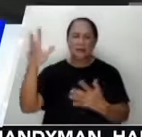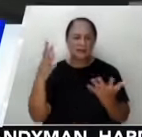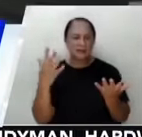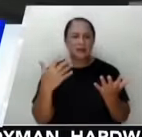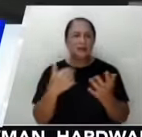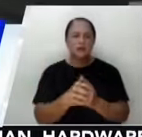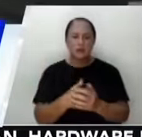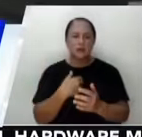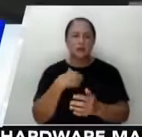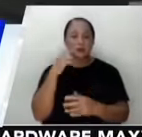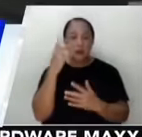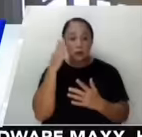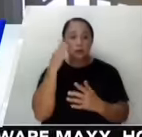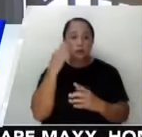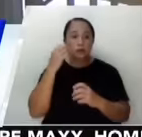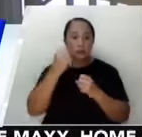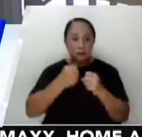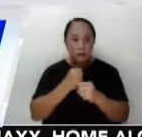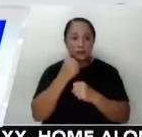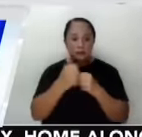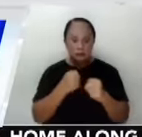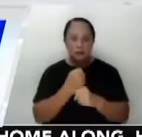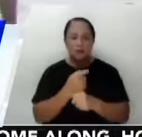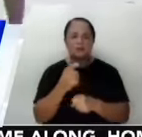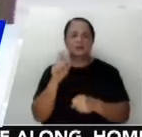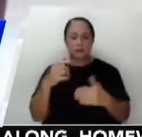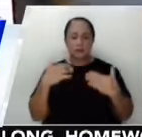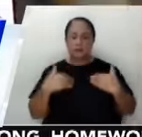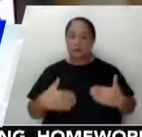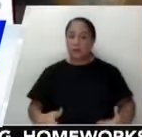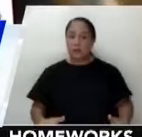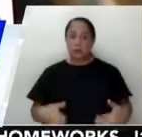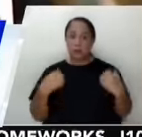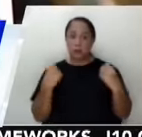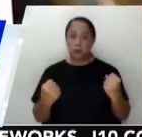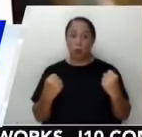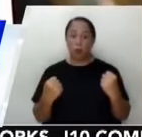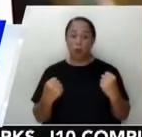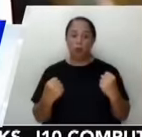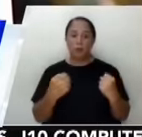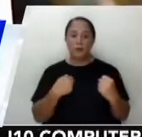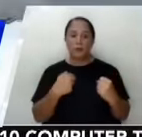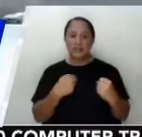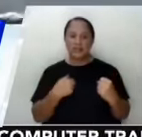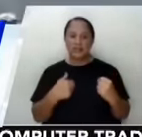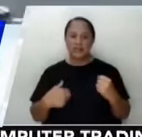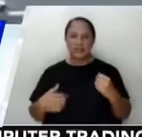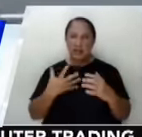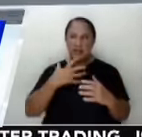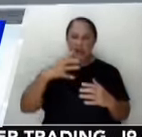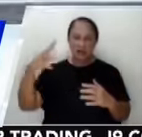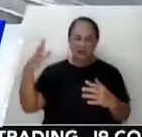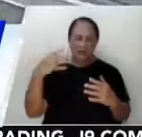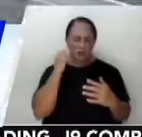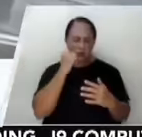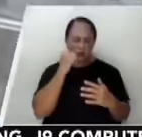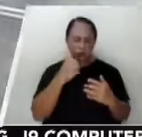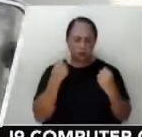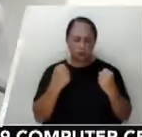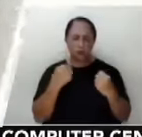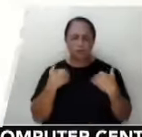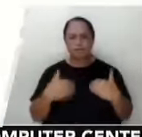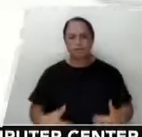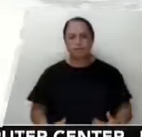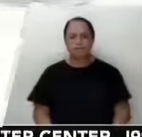nararanasan. Siguruhin daw na nasa kondisyon ng katawan, lalo na kapag sumagad na itong tag-init. Para sa GMA Integrated